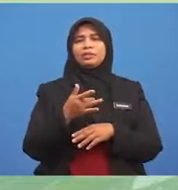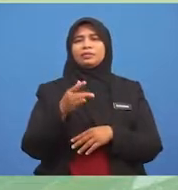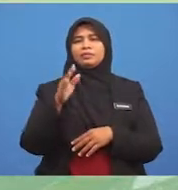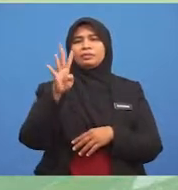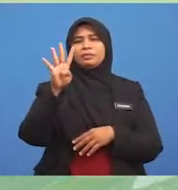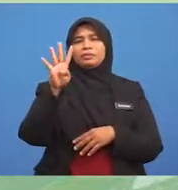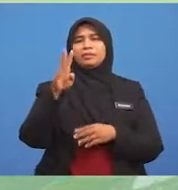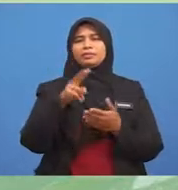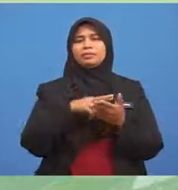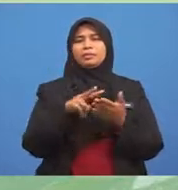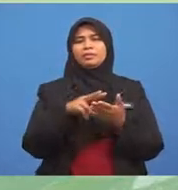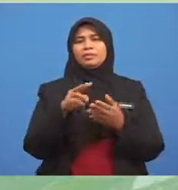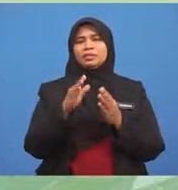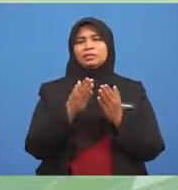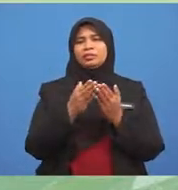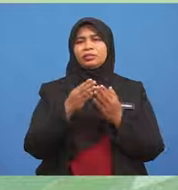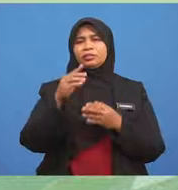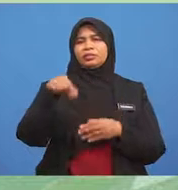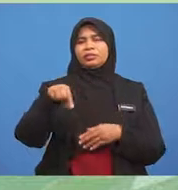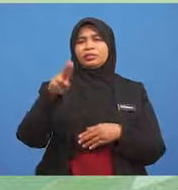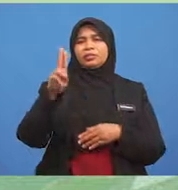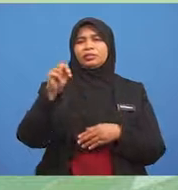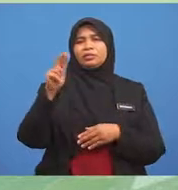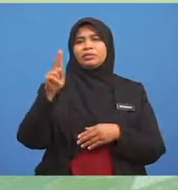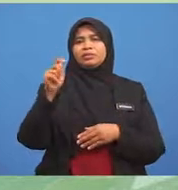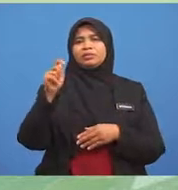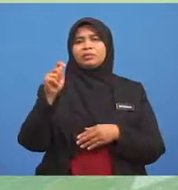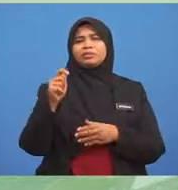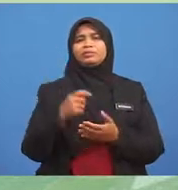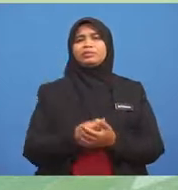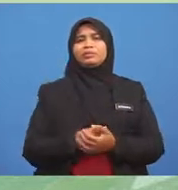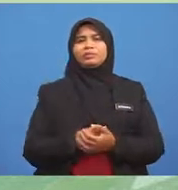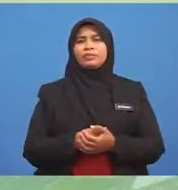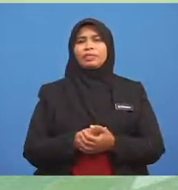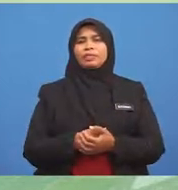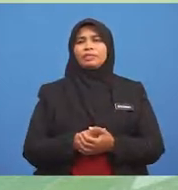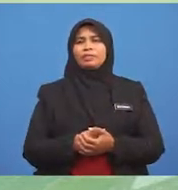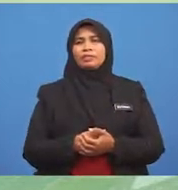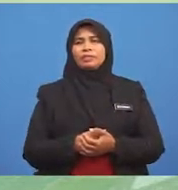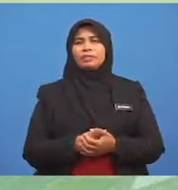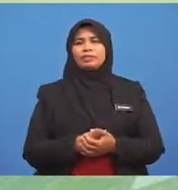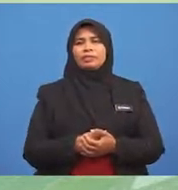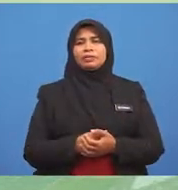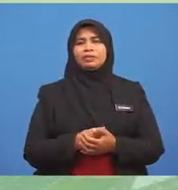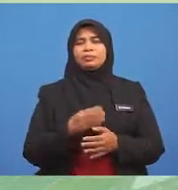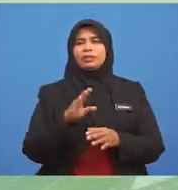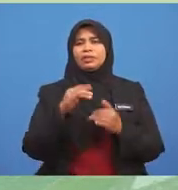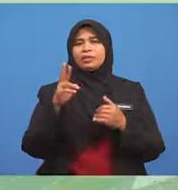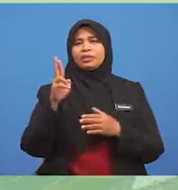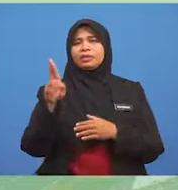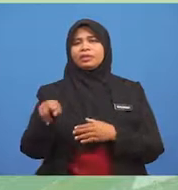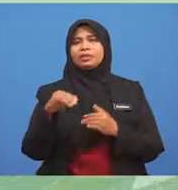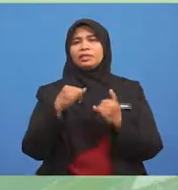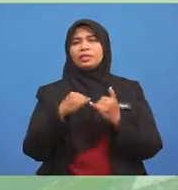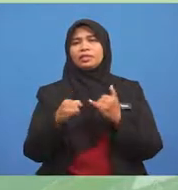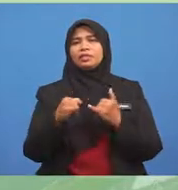Keempat, bacaan doa kunut pada rakaat kedua solat subuh dan solat witir pada rakaat yang